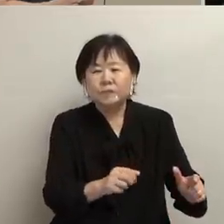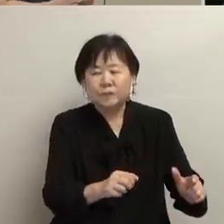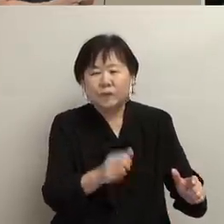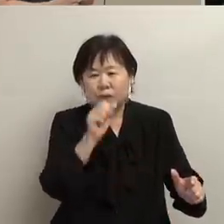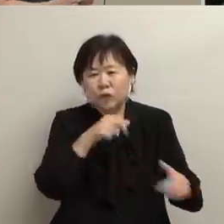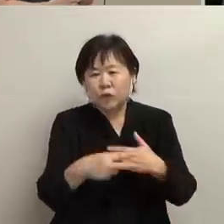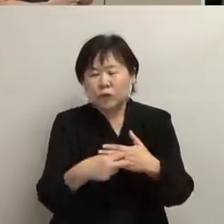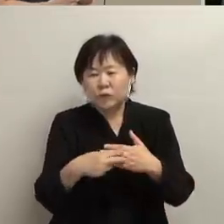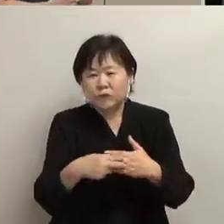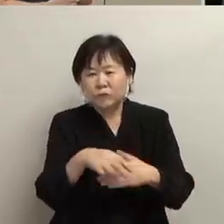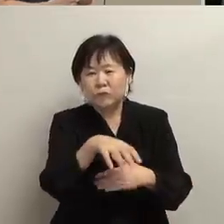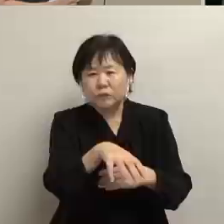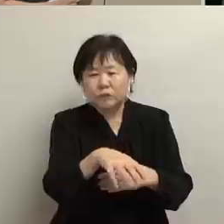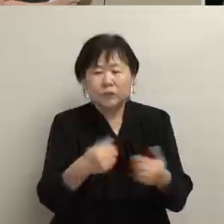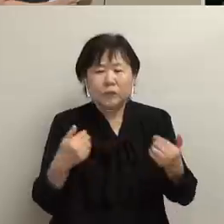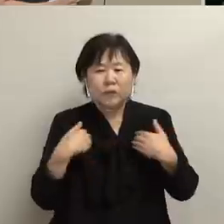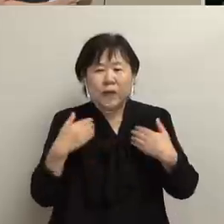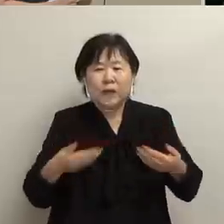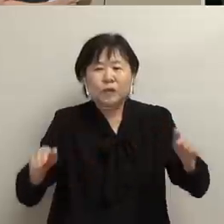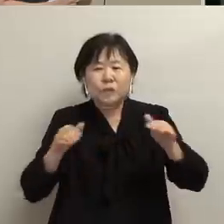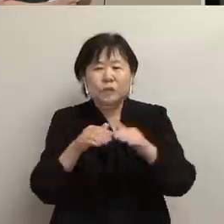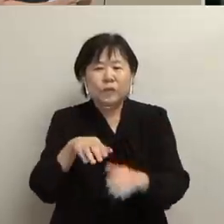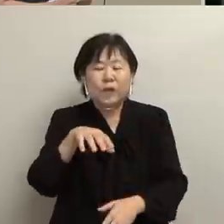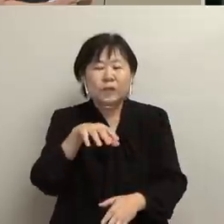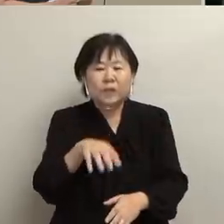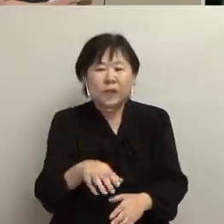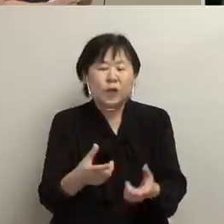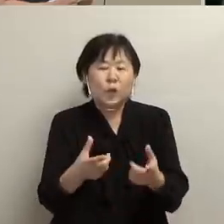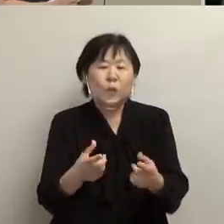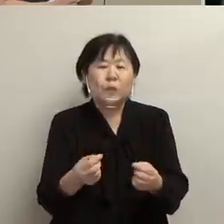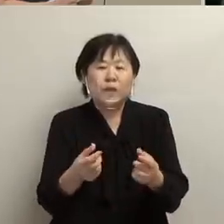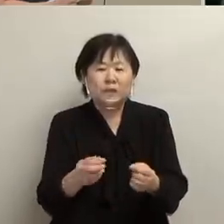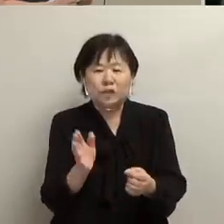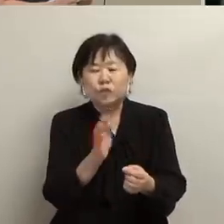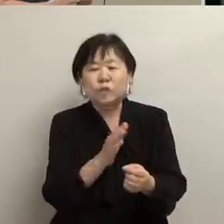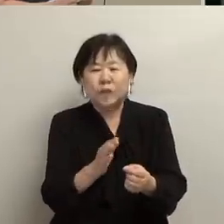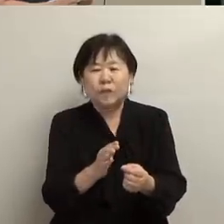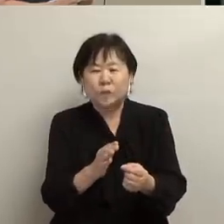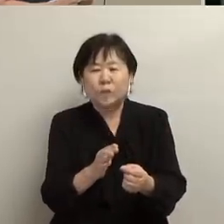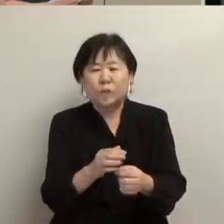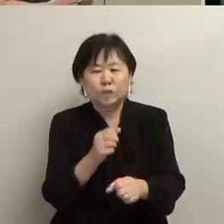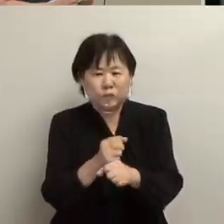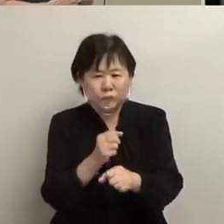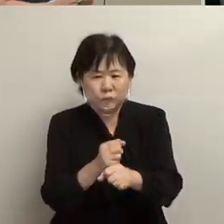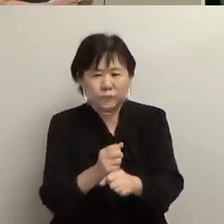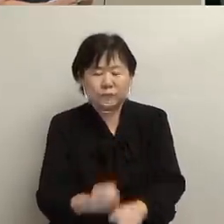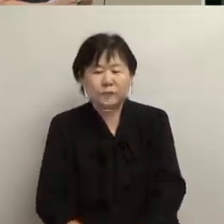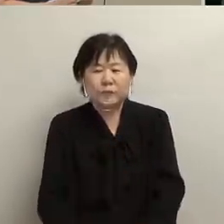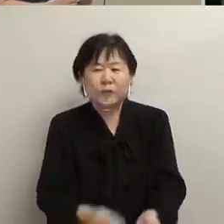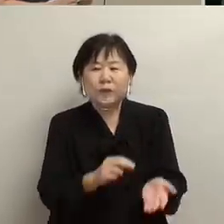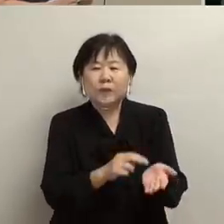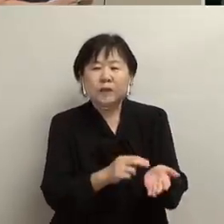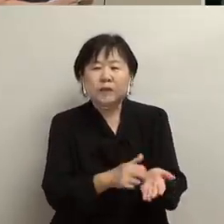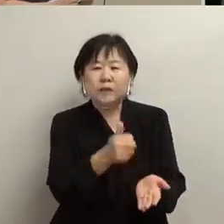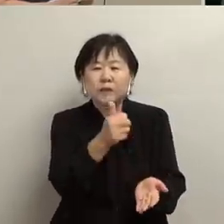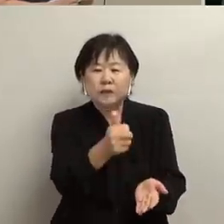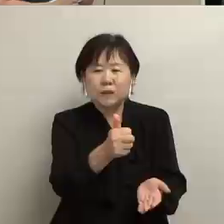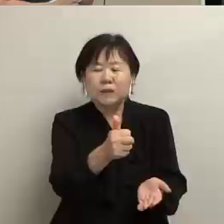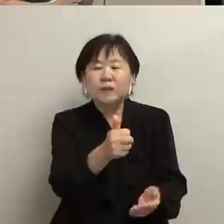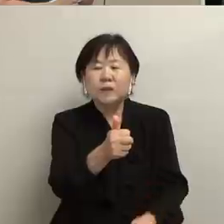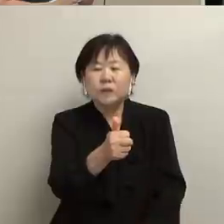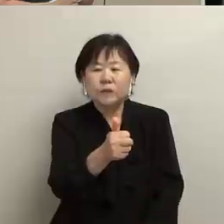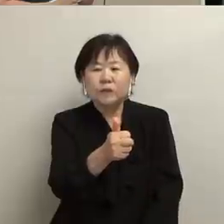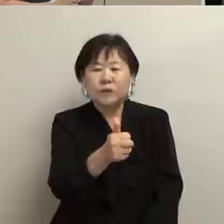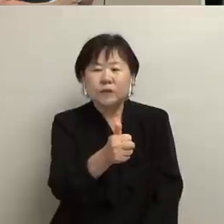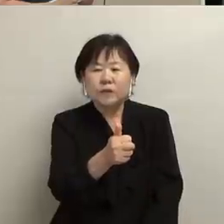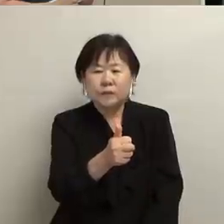ね体育館で同規模のブースを作るということで行っておりまして医師についてはへ